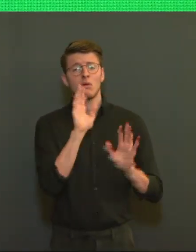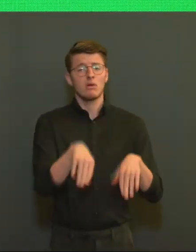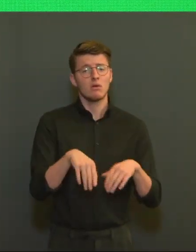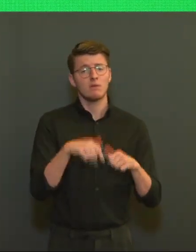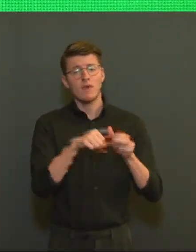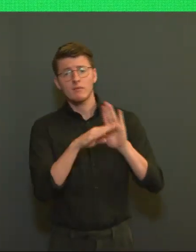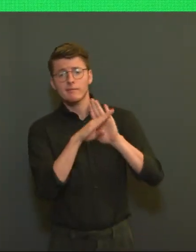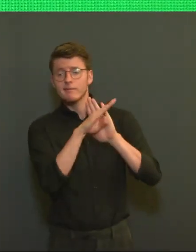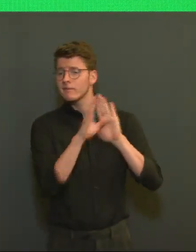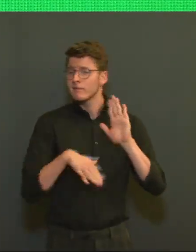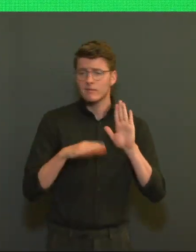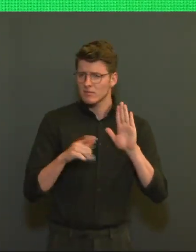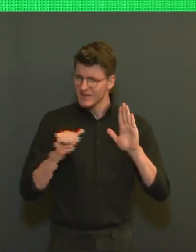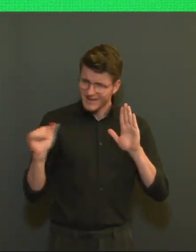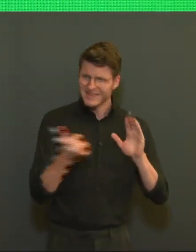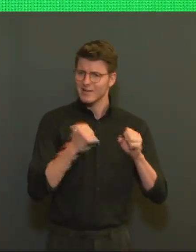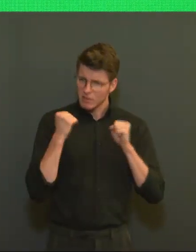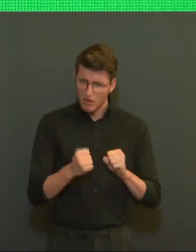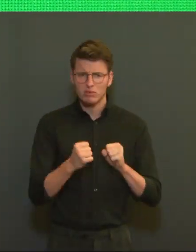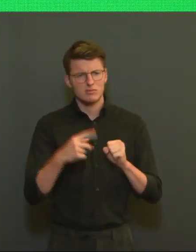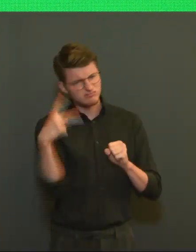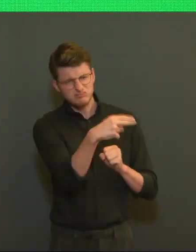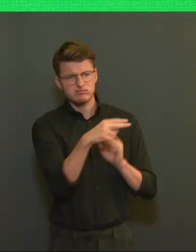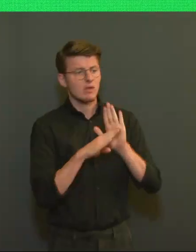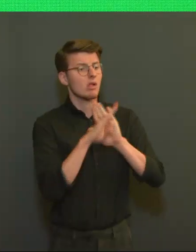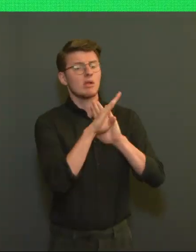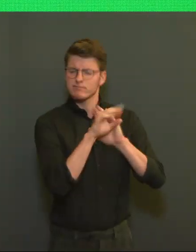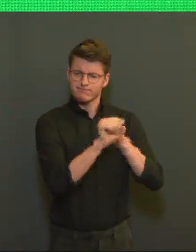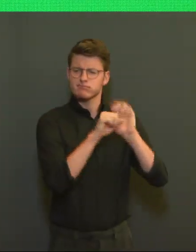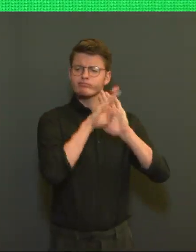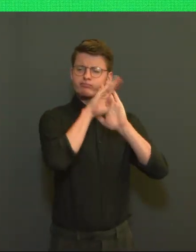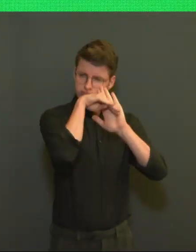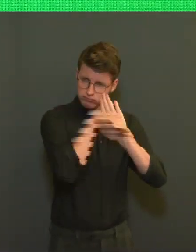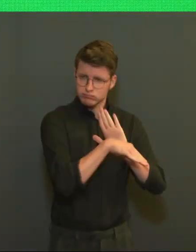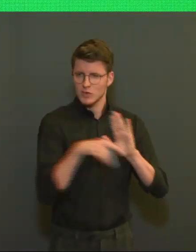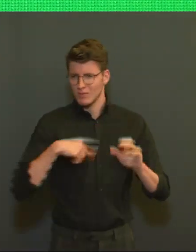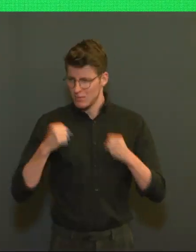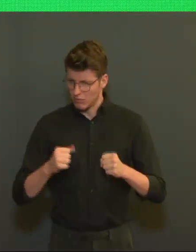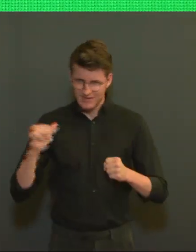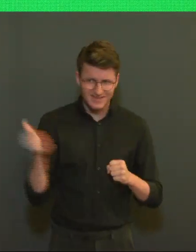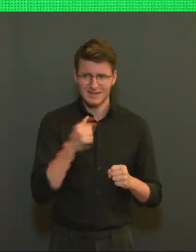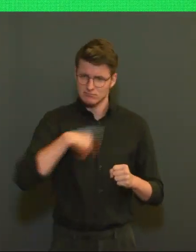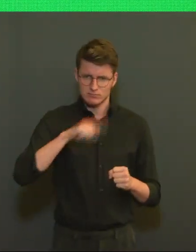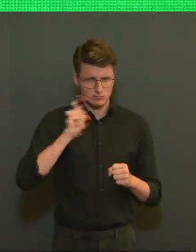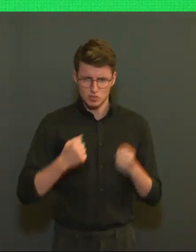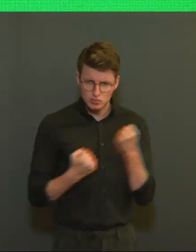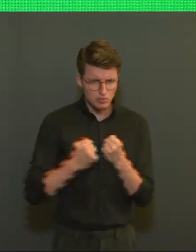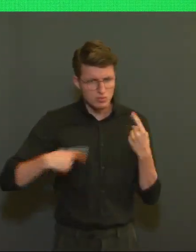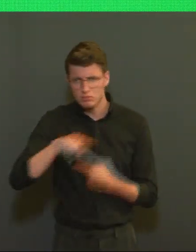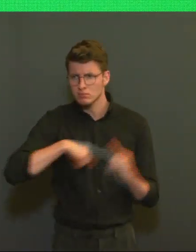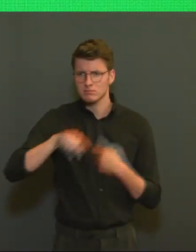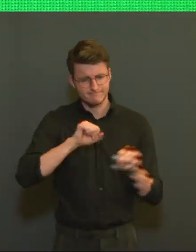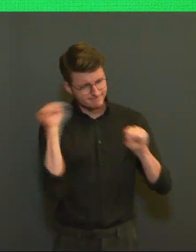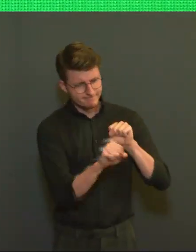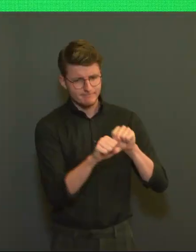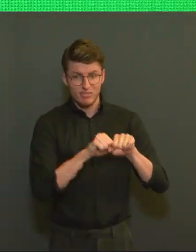deze domino-effect te stoppen. Iedereen kan, moet helpen om een dam op te bouwen tegen dit virus.